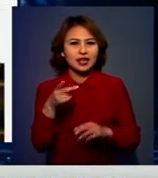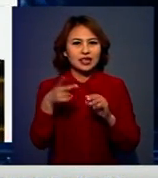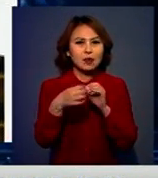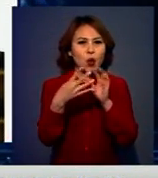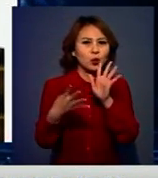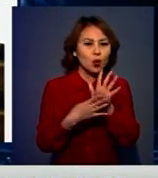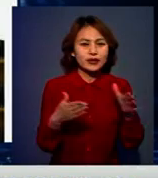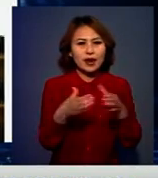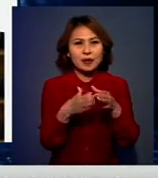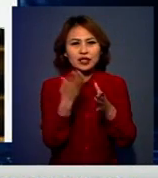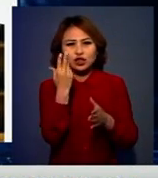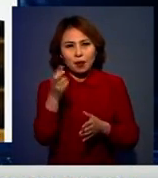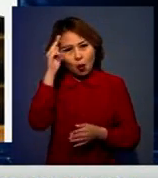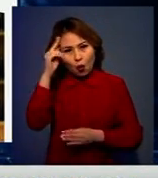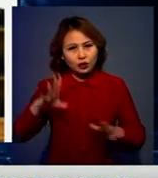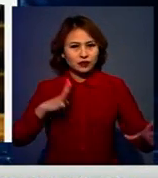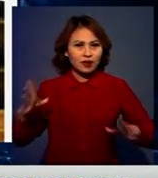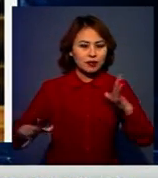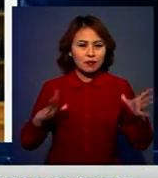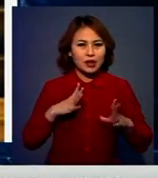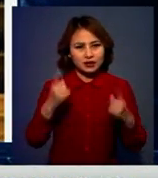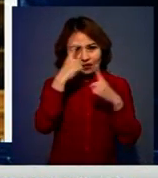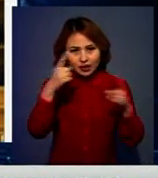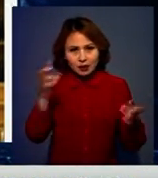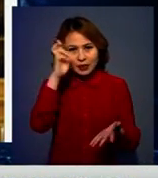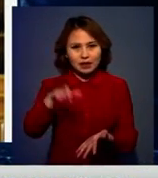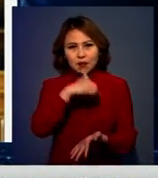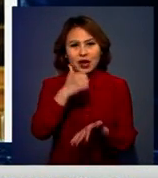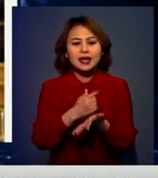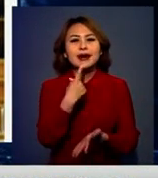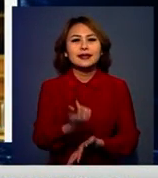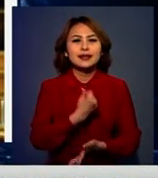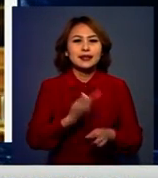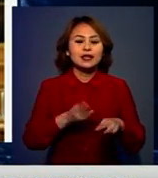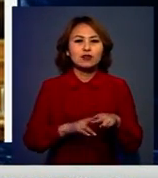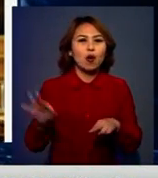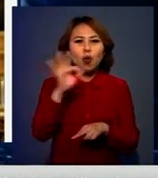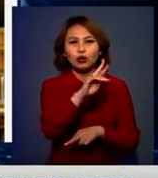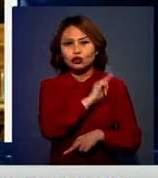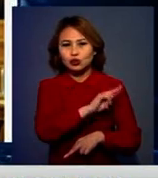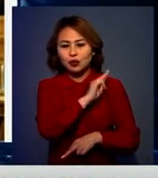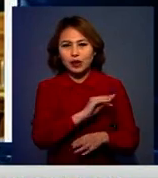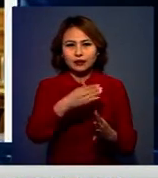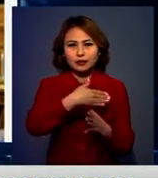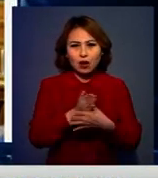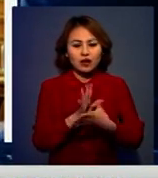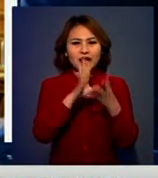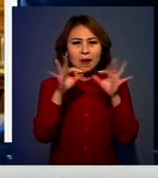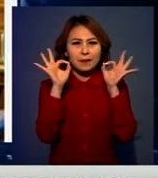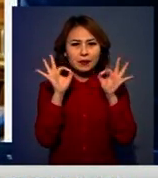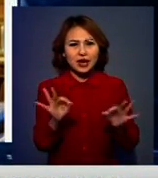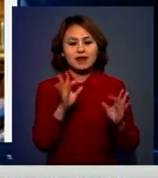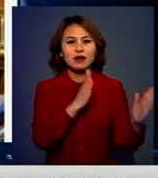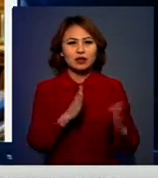стратегиялық командалық штабты оқу-жаттығу туралы мәлімет берді. Ал мемлекет басшысы әскери саладағы органдар жұмысын үйлестіру, тәртіп